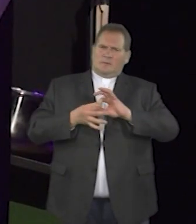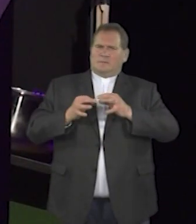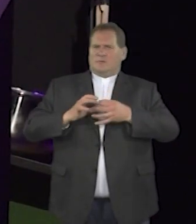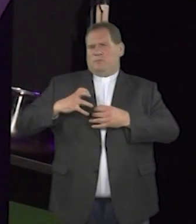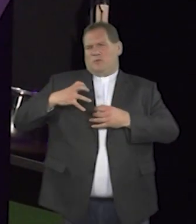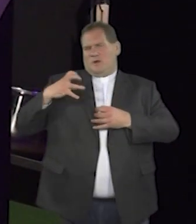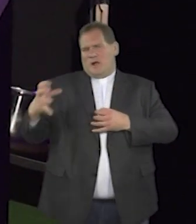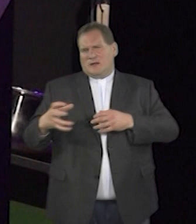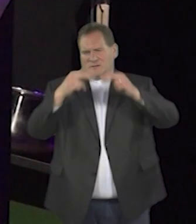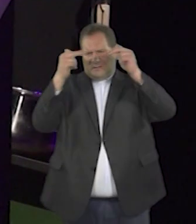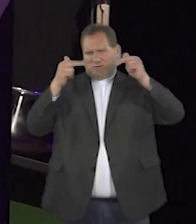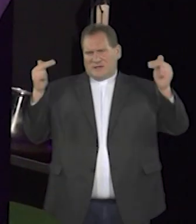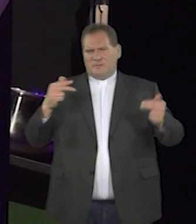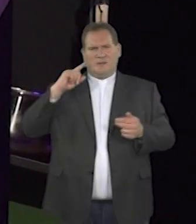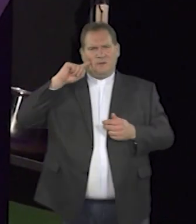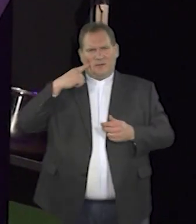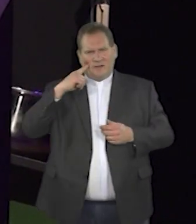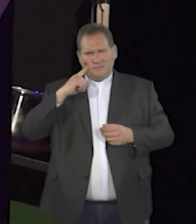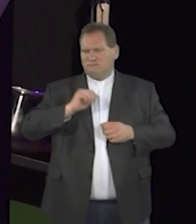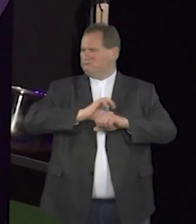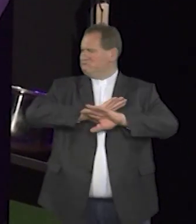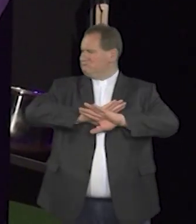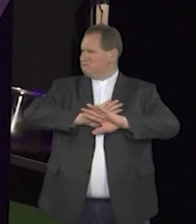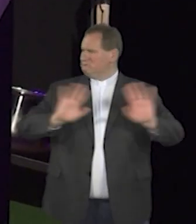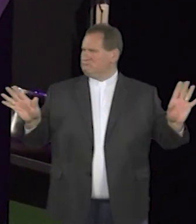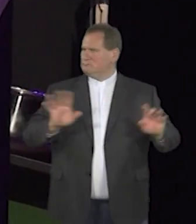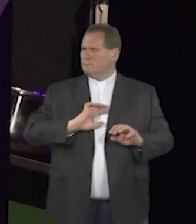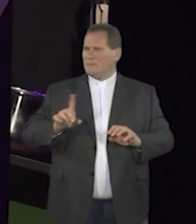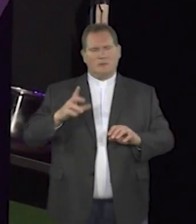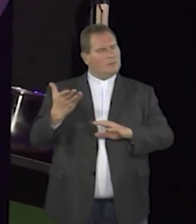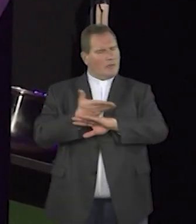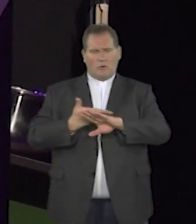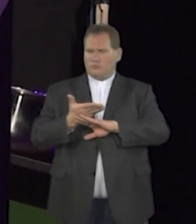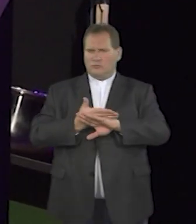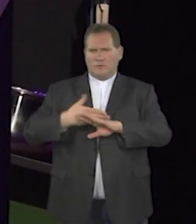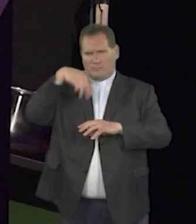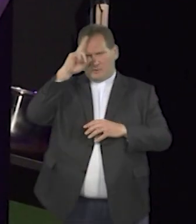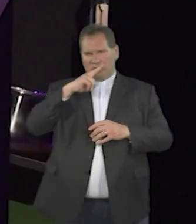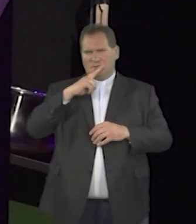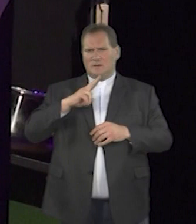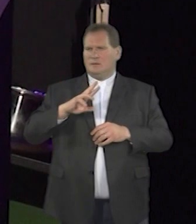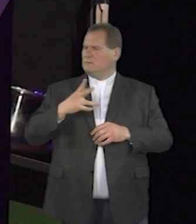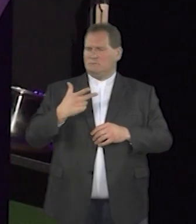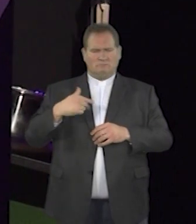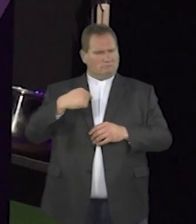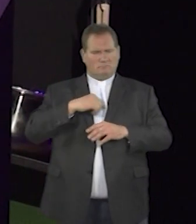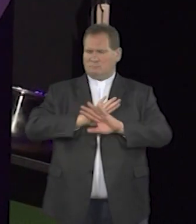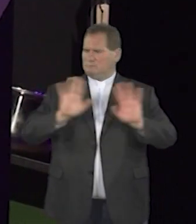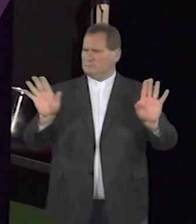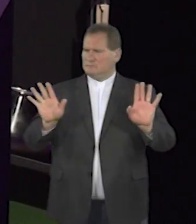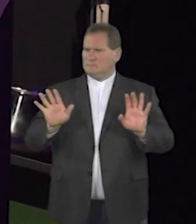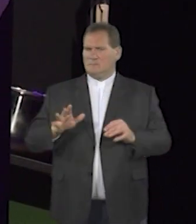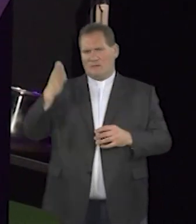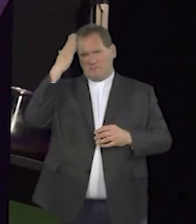Po zamkach hulam, za nic w świecie nie oszukam twego ojca króla. To nie w mojej jest naturze, wiesz to